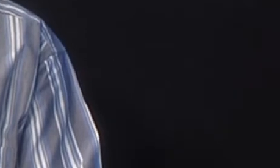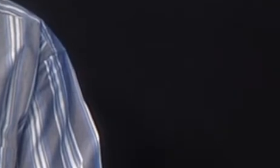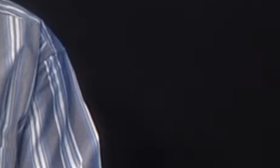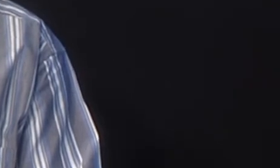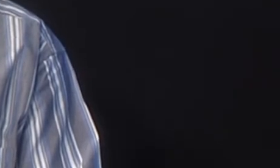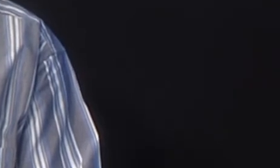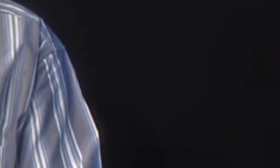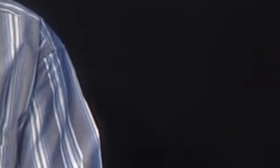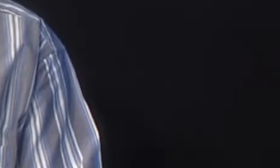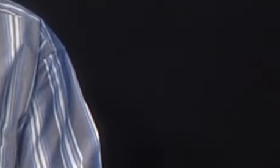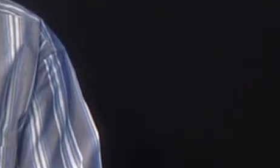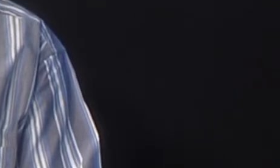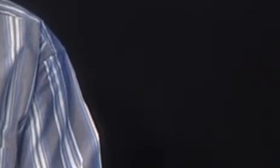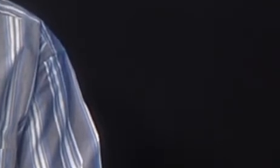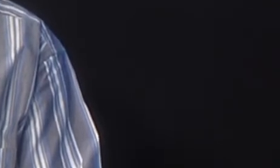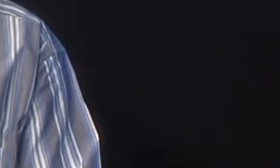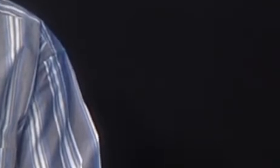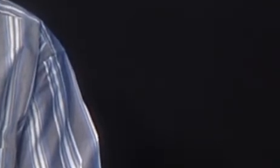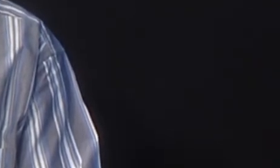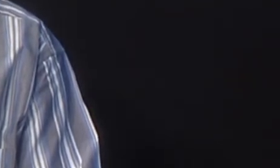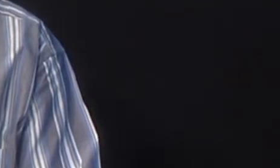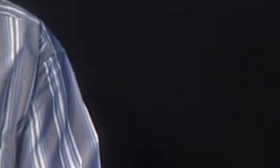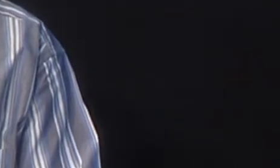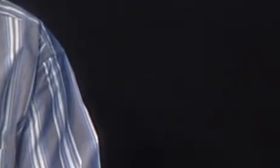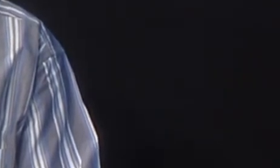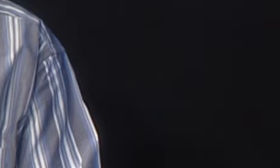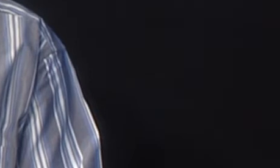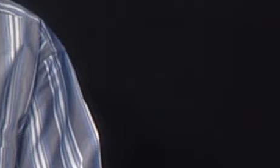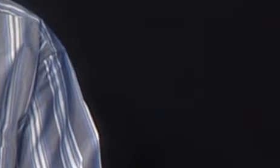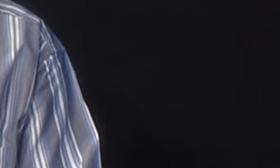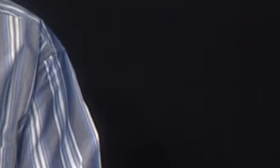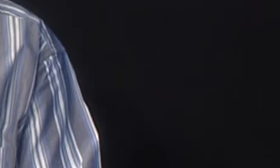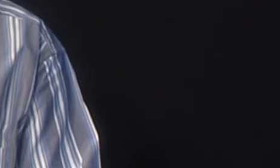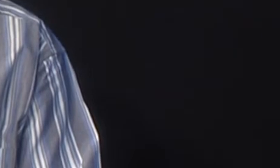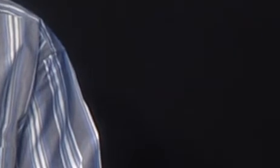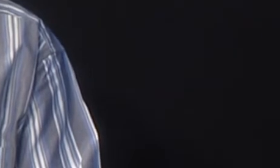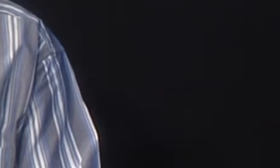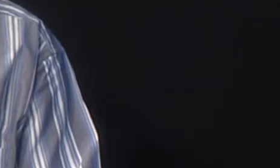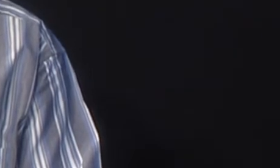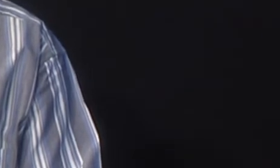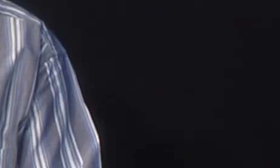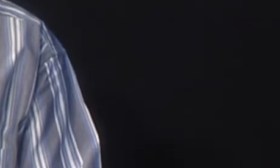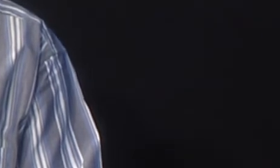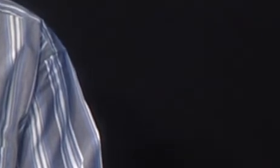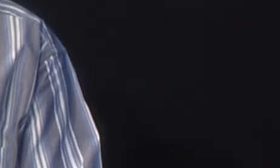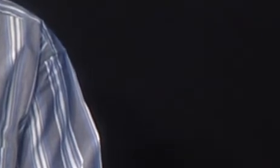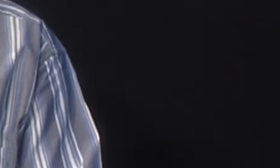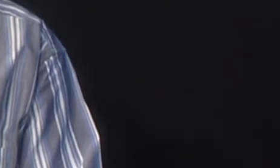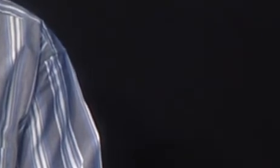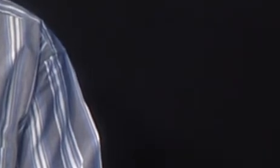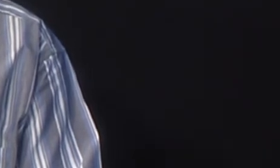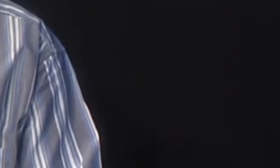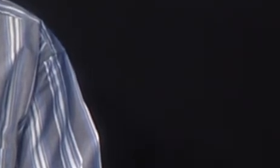nyin coronavirus ay mol kungo si sign ay mol brandi ba ke dunia ko no bari nata jan bi pourka ko kacha ka